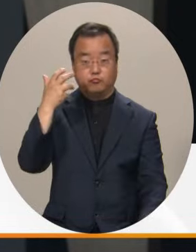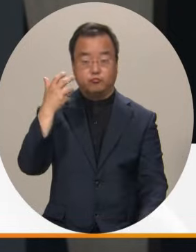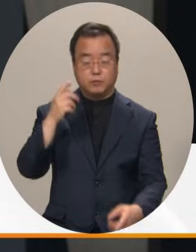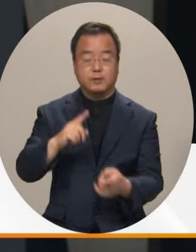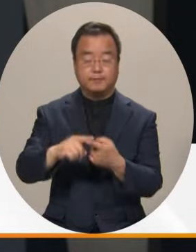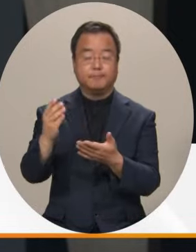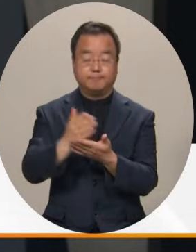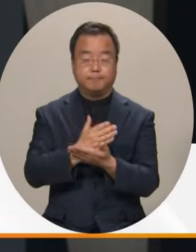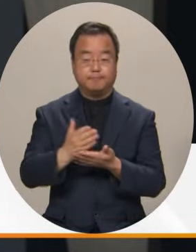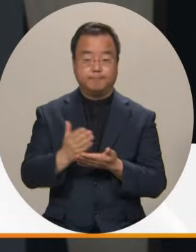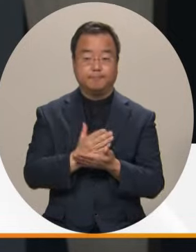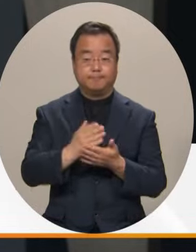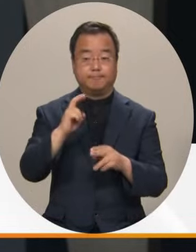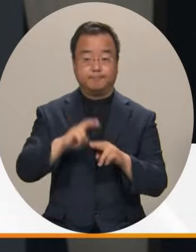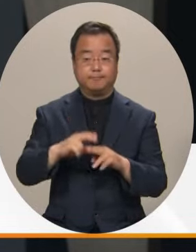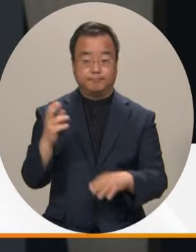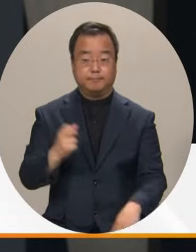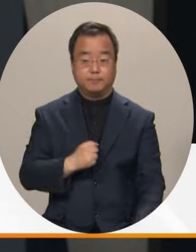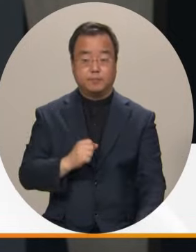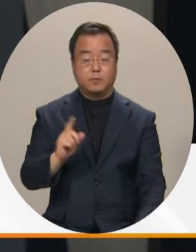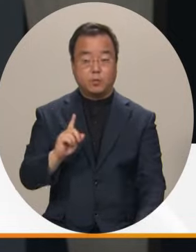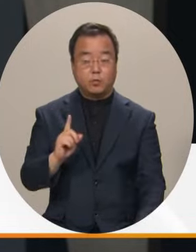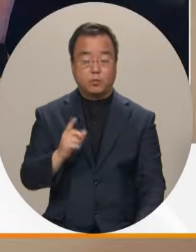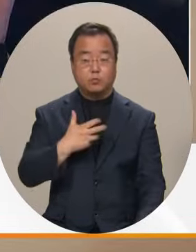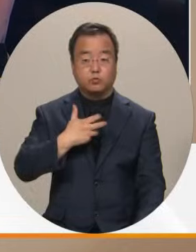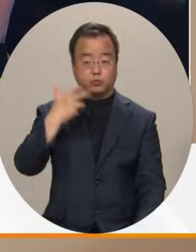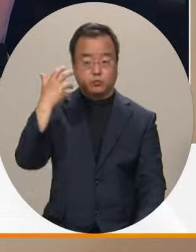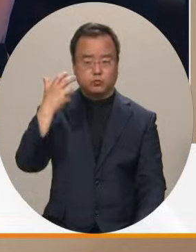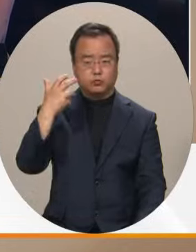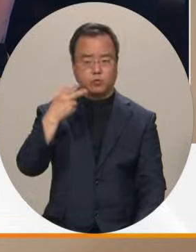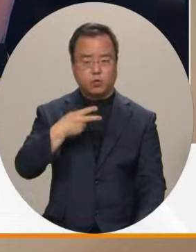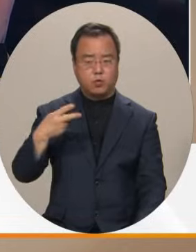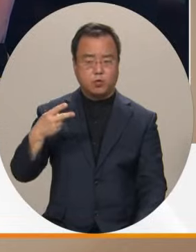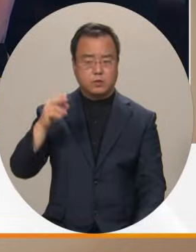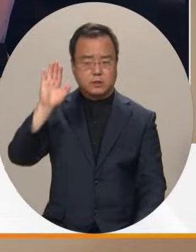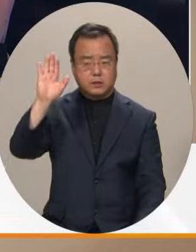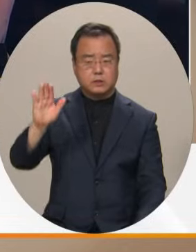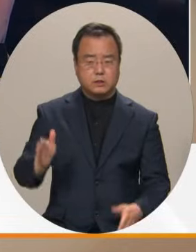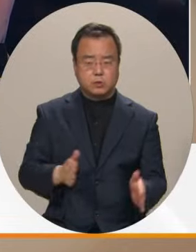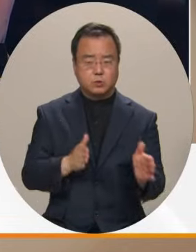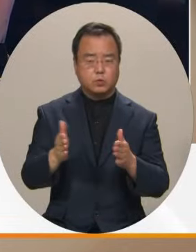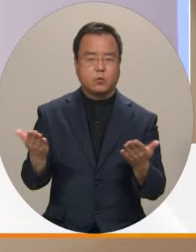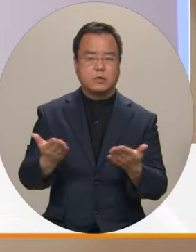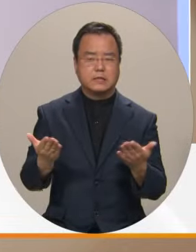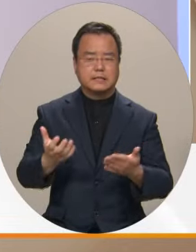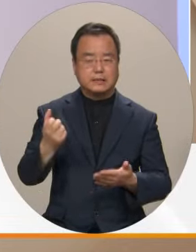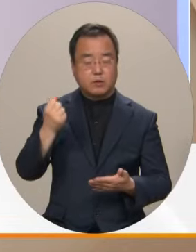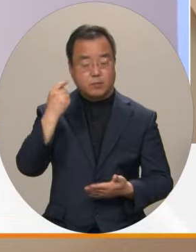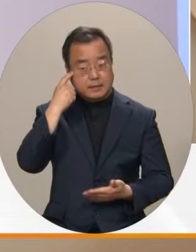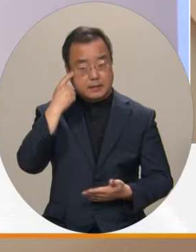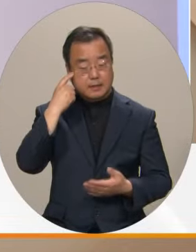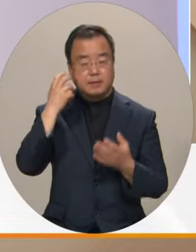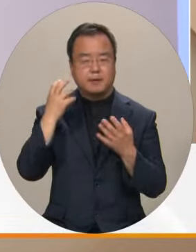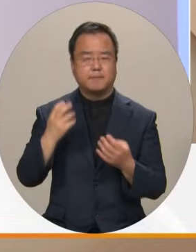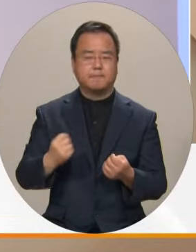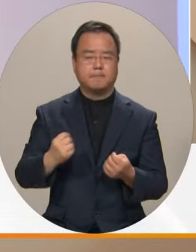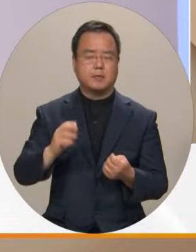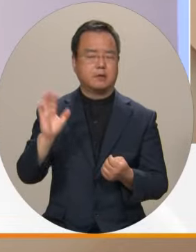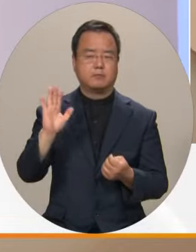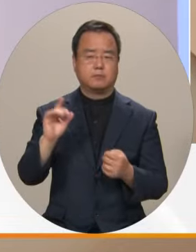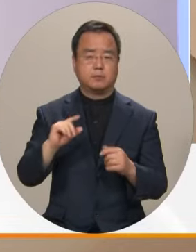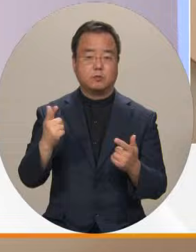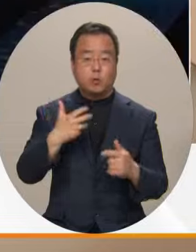자리를 가졌습니다 근데 꿈이 아이들에게는 뭐 진로나 뭐 직업으로 이제 간주되는 경우가 많은데 그러지 않고